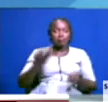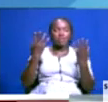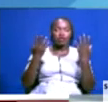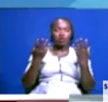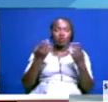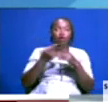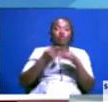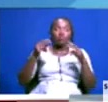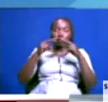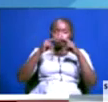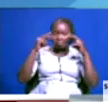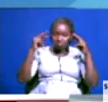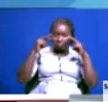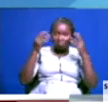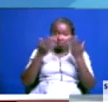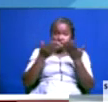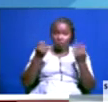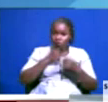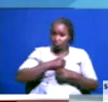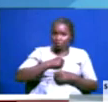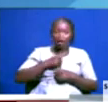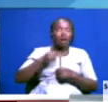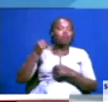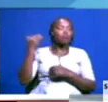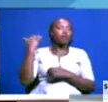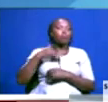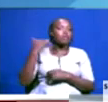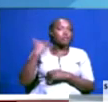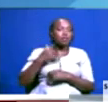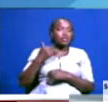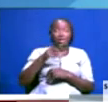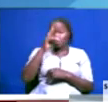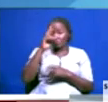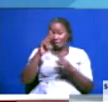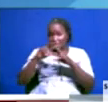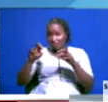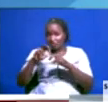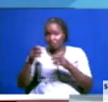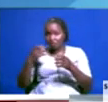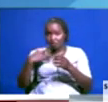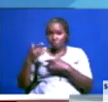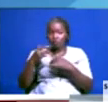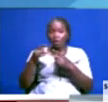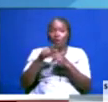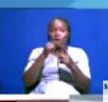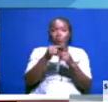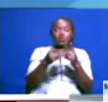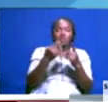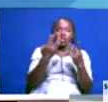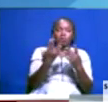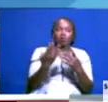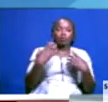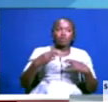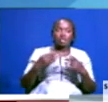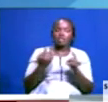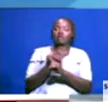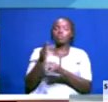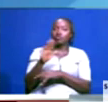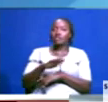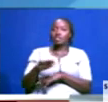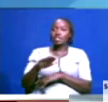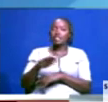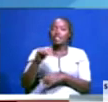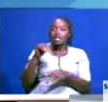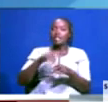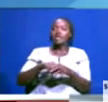uvamizi wa majambazi. Kindiki alisema hayo huku polisi wakianzisha uchunguzi kuhusu mauaji ya watu wanne katika visa tofauti katika kaunti